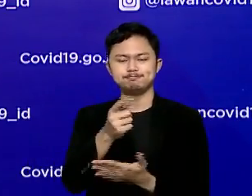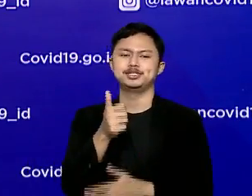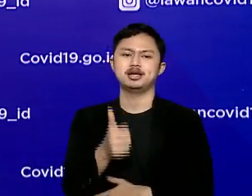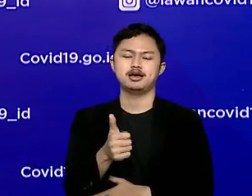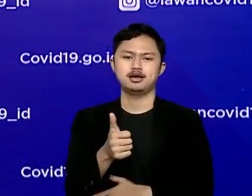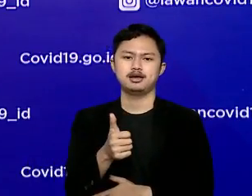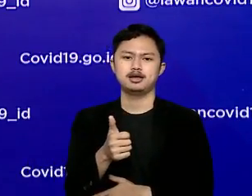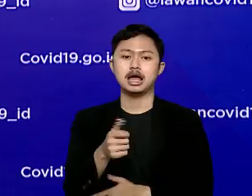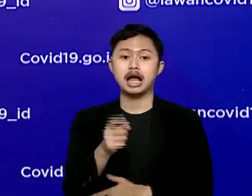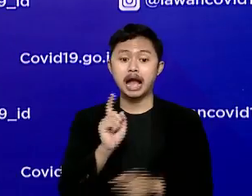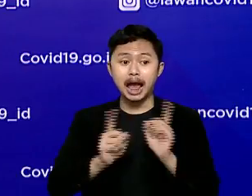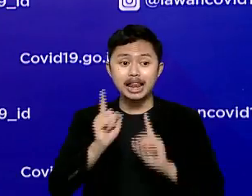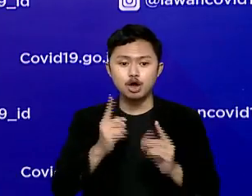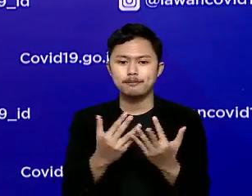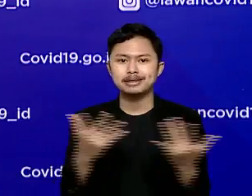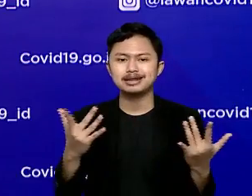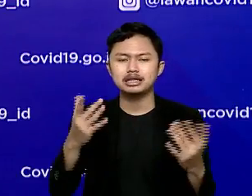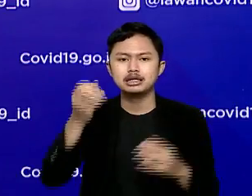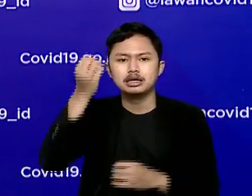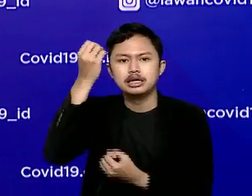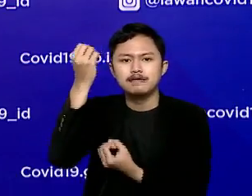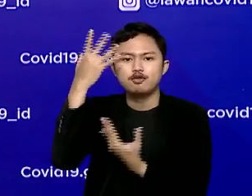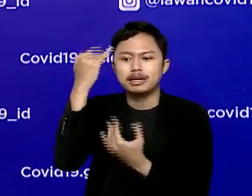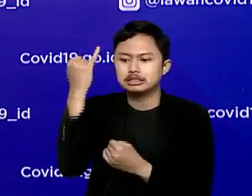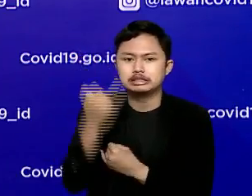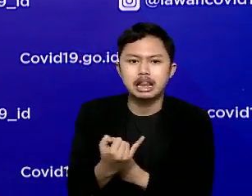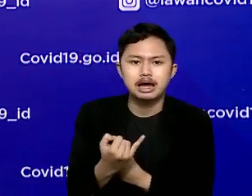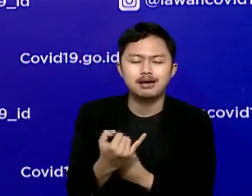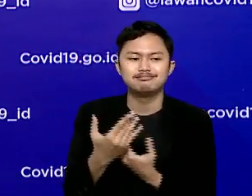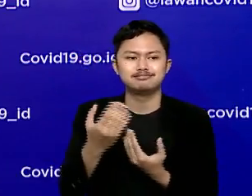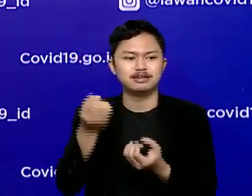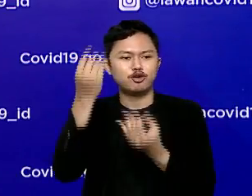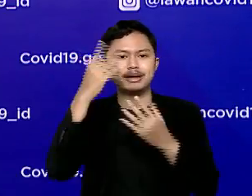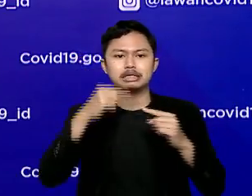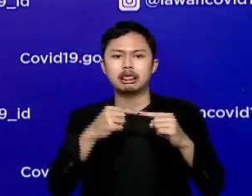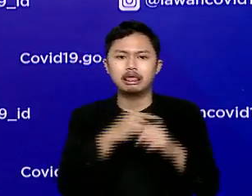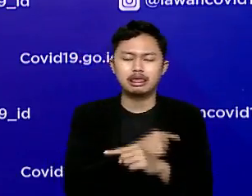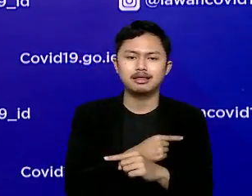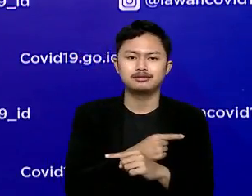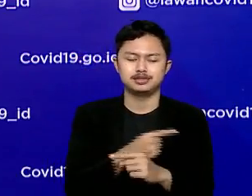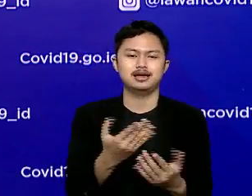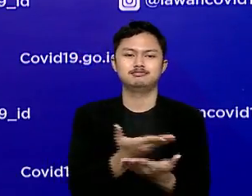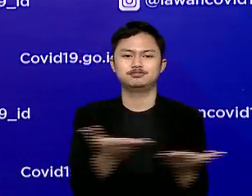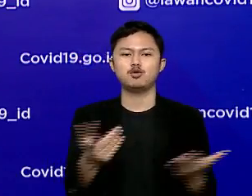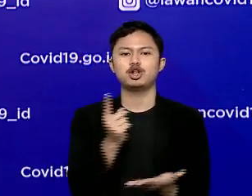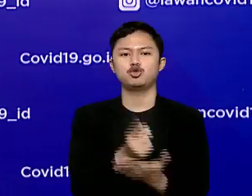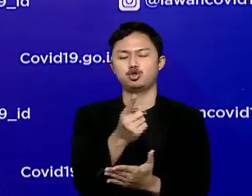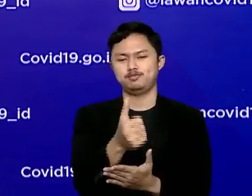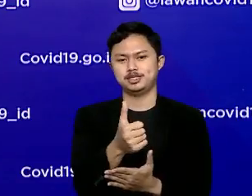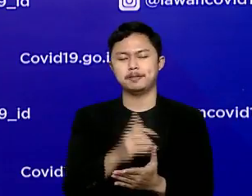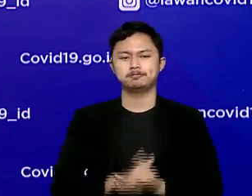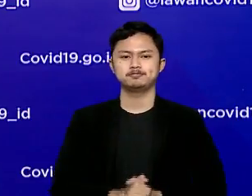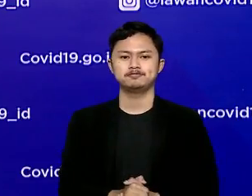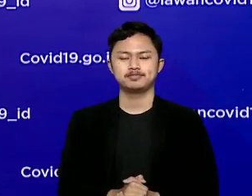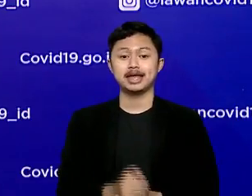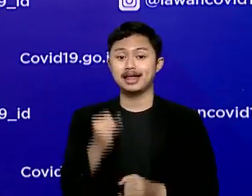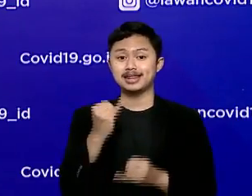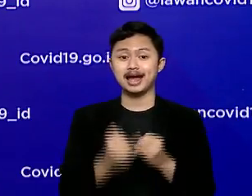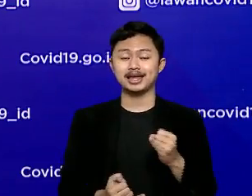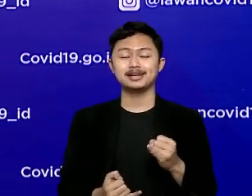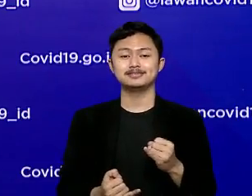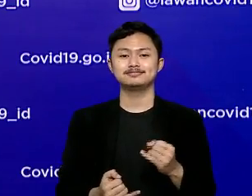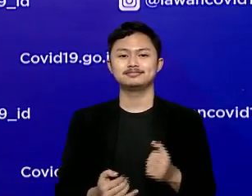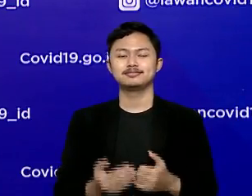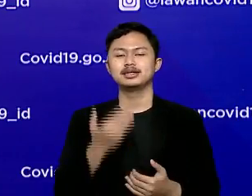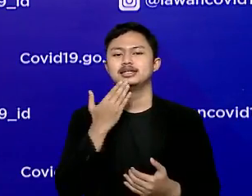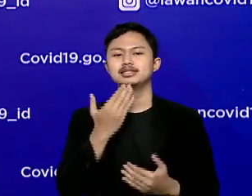menyebar dan menimbulkan misinformasi atau disinformasi. Terakhir, saya mengucapkan selamat